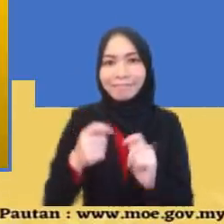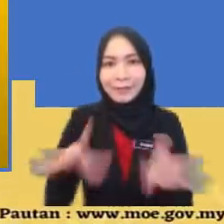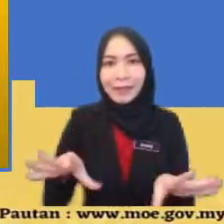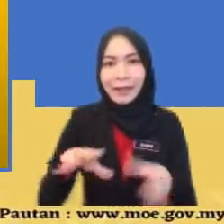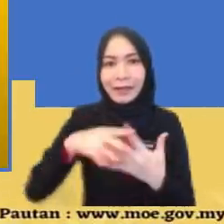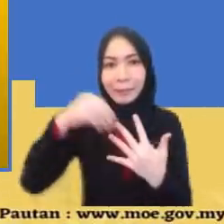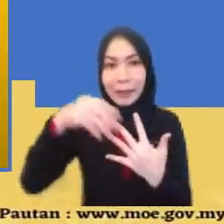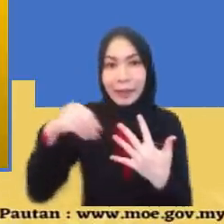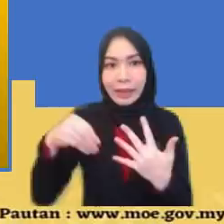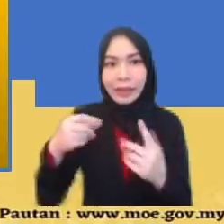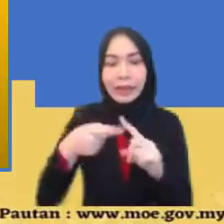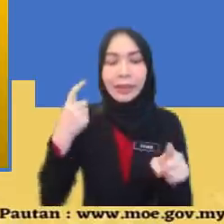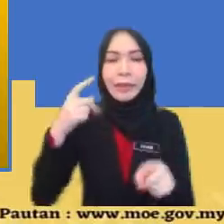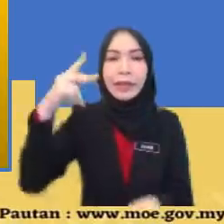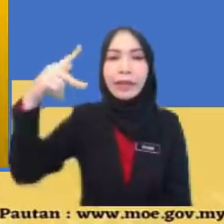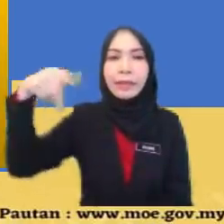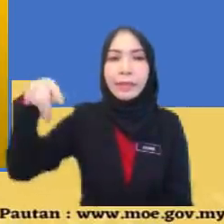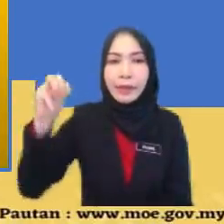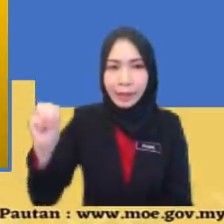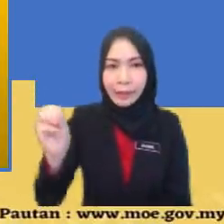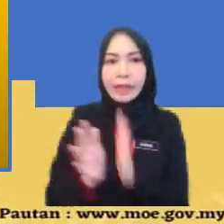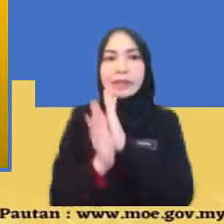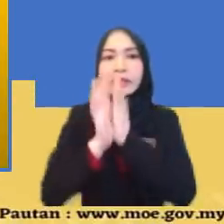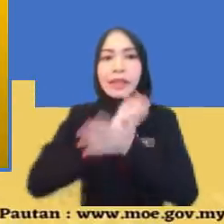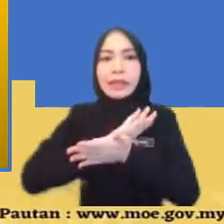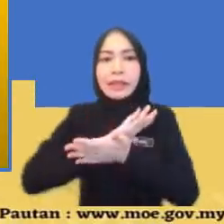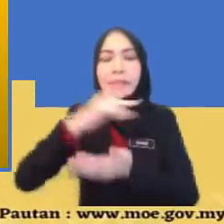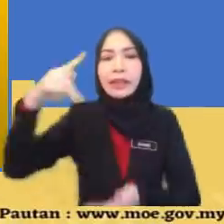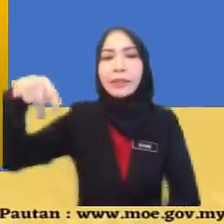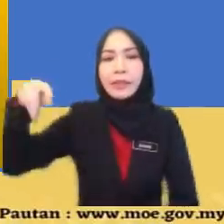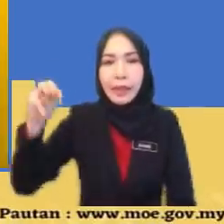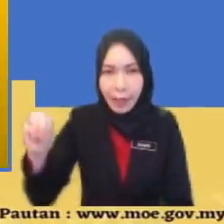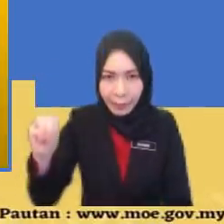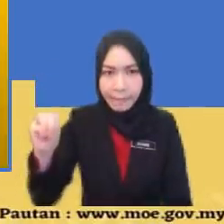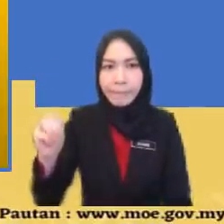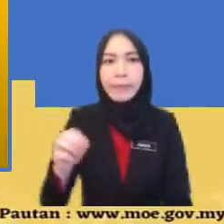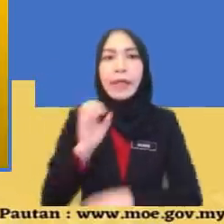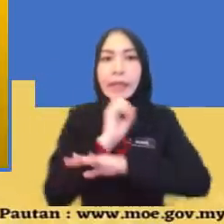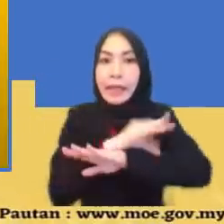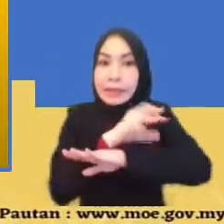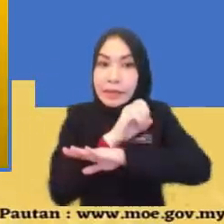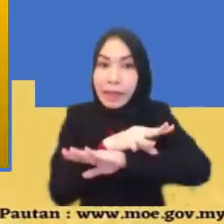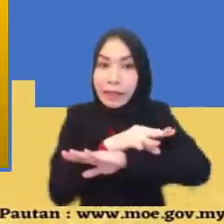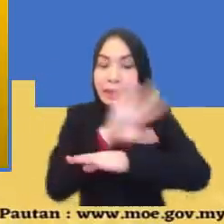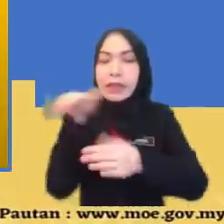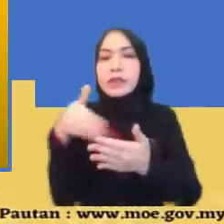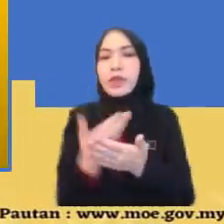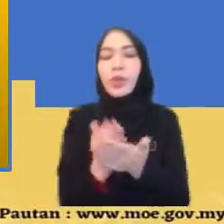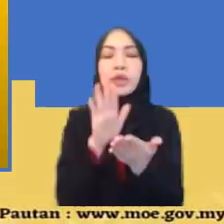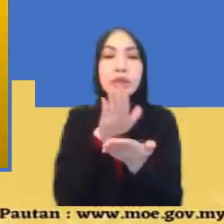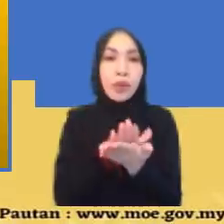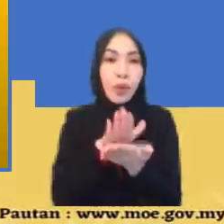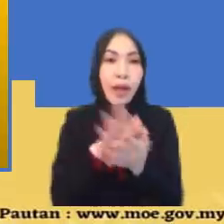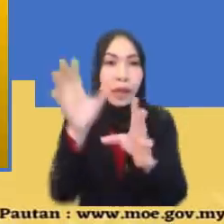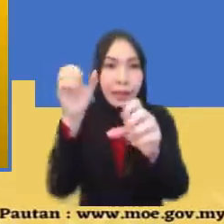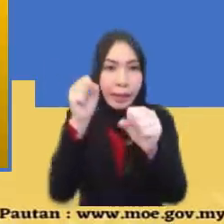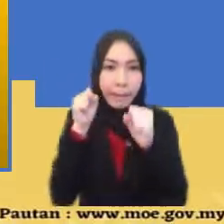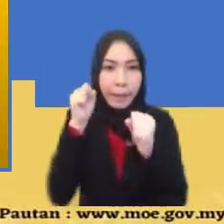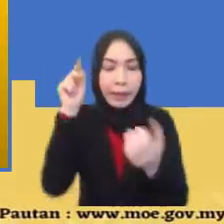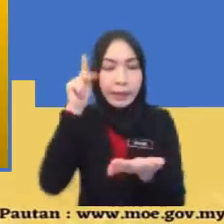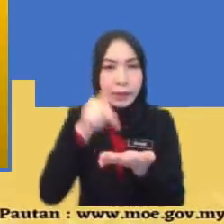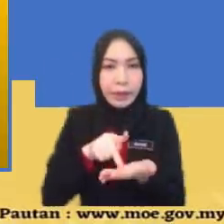1 cpm mencadangkan supaya sumur sekolah dapat mengenal pasti peratus